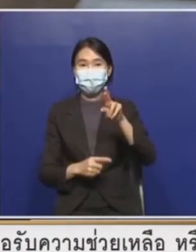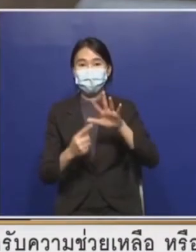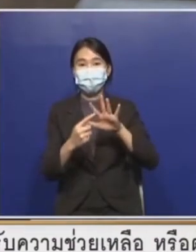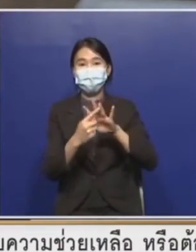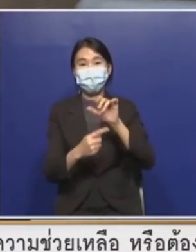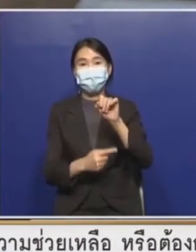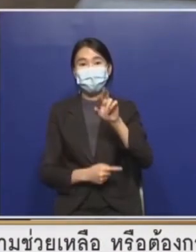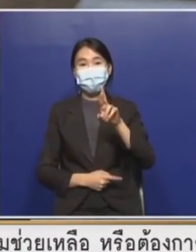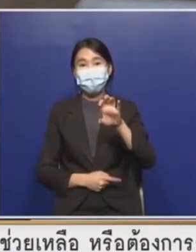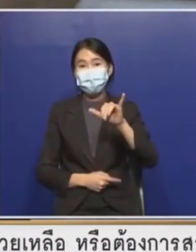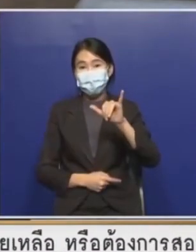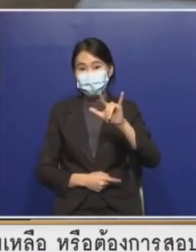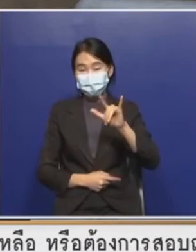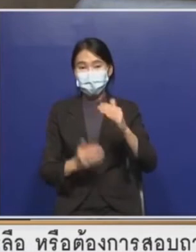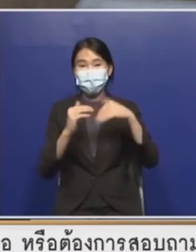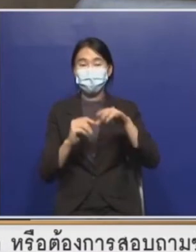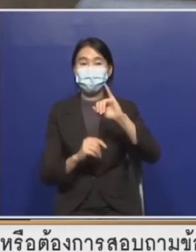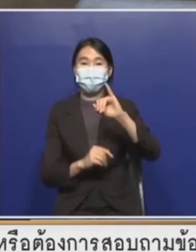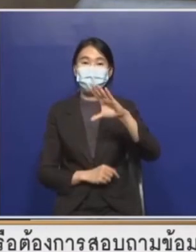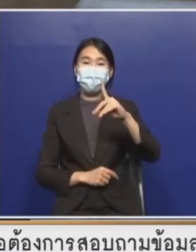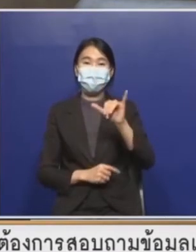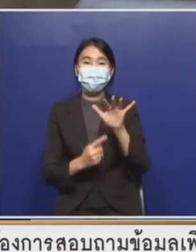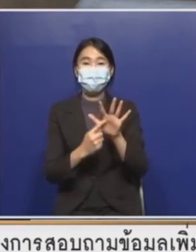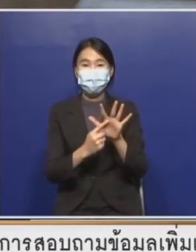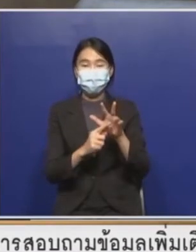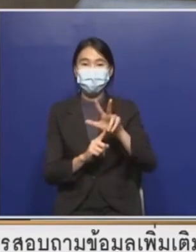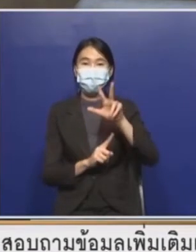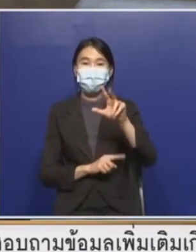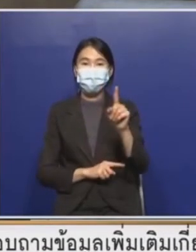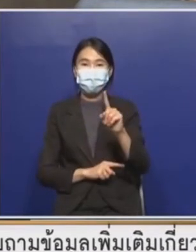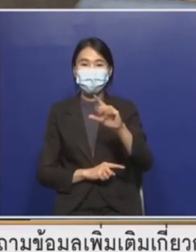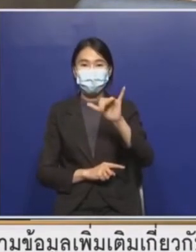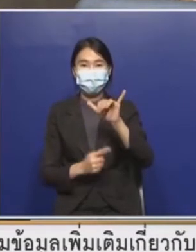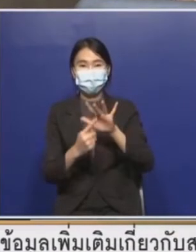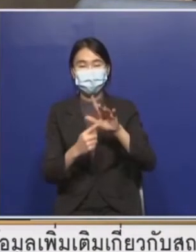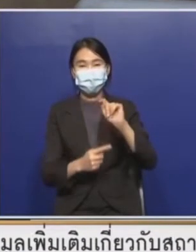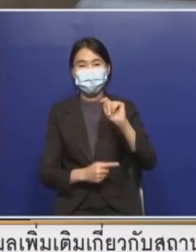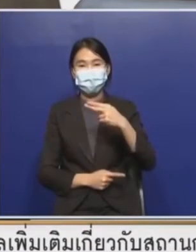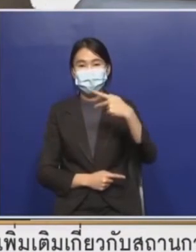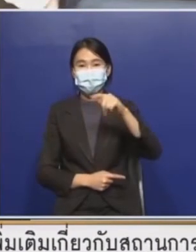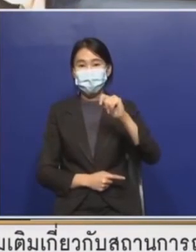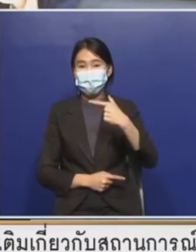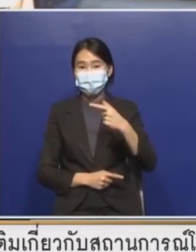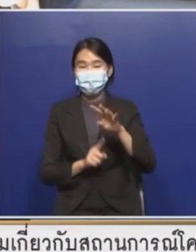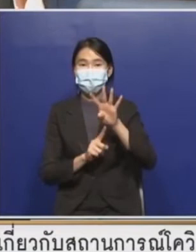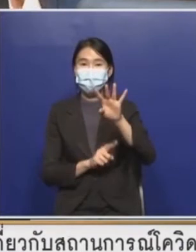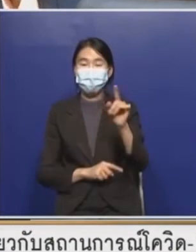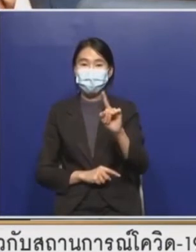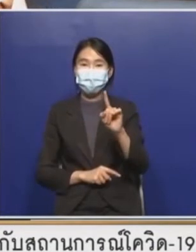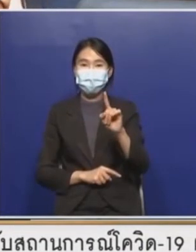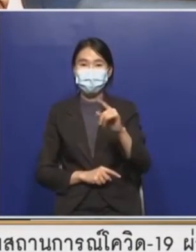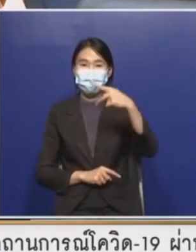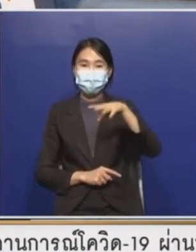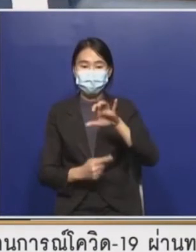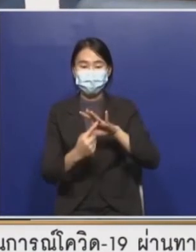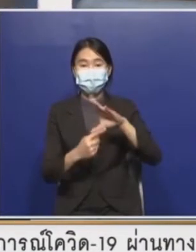อง 2. นายชัยยาพรหมมา 3. นายยุทธพงศ์จรัสเสถียร 4. นายพิเช